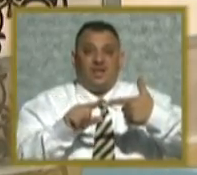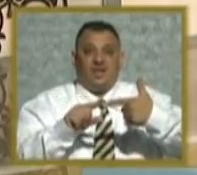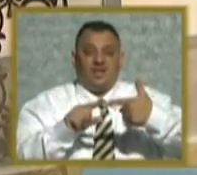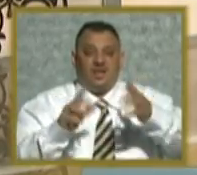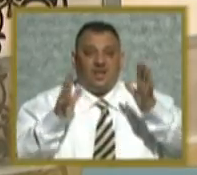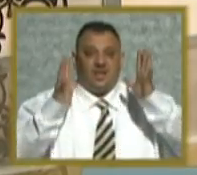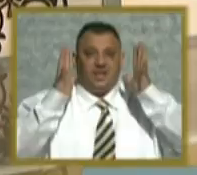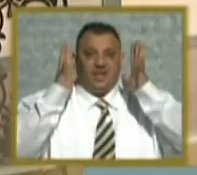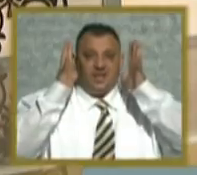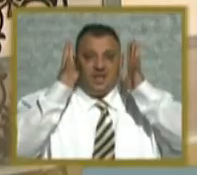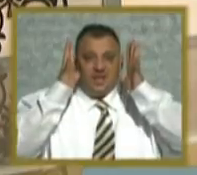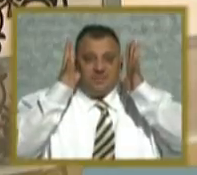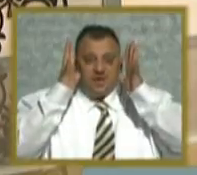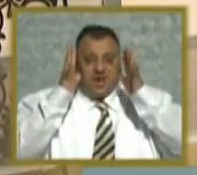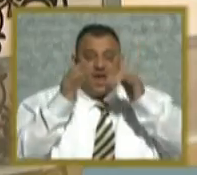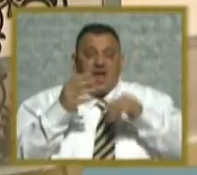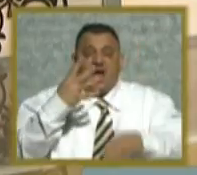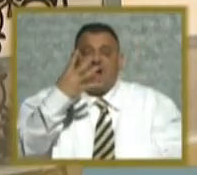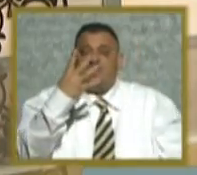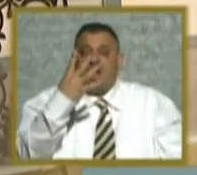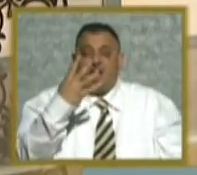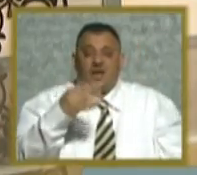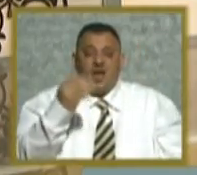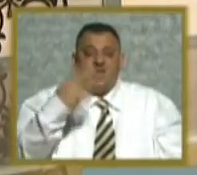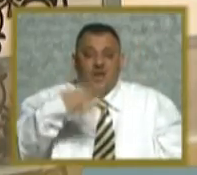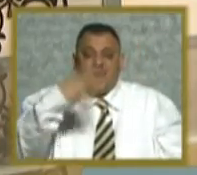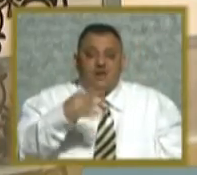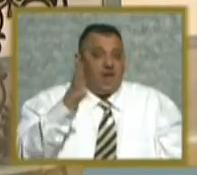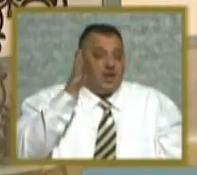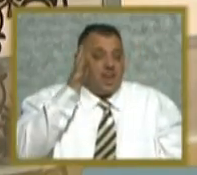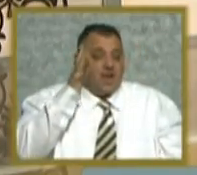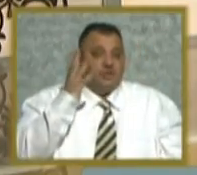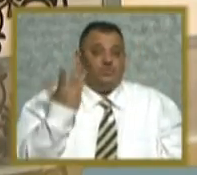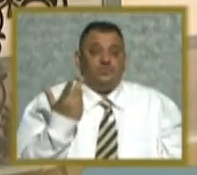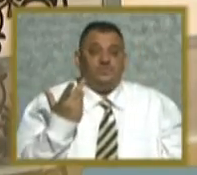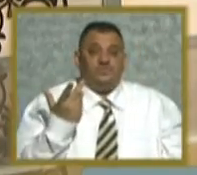للصلاة قبل صلاة العصر 4 ركعات. نعم.